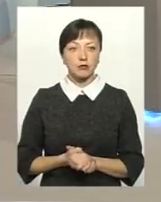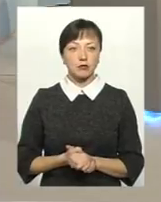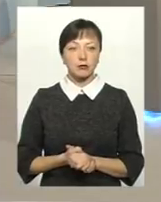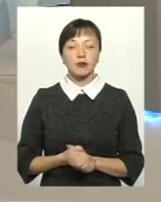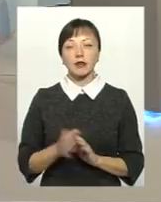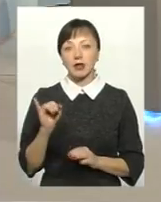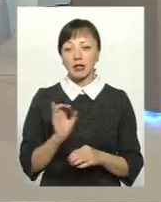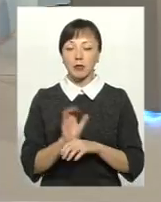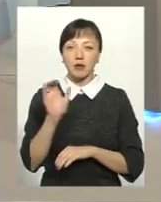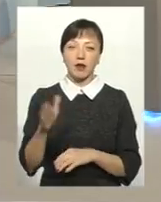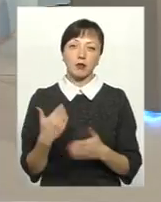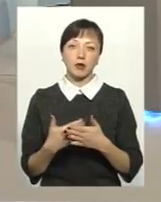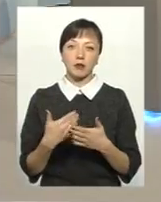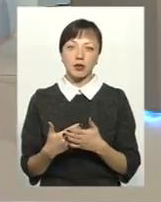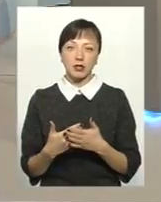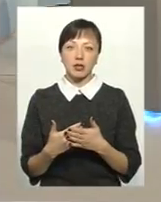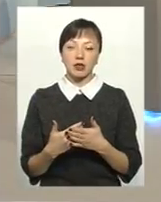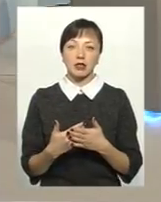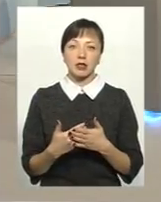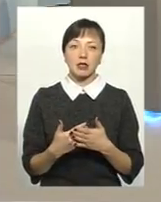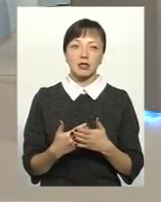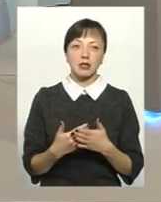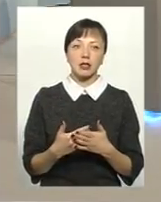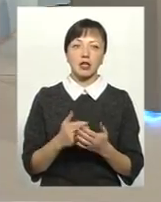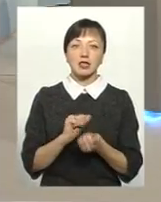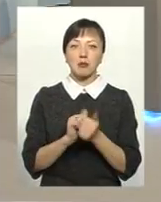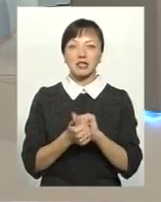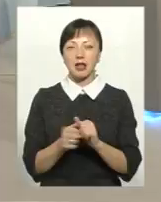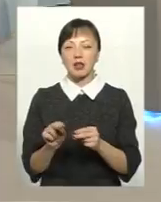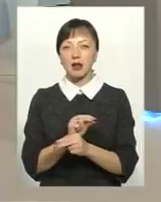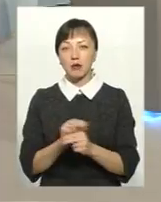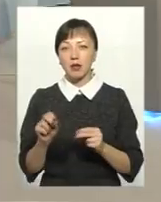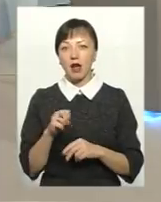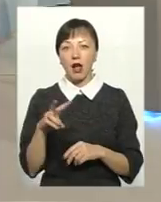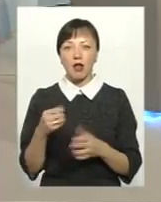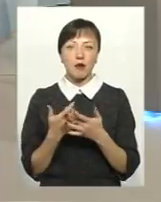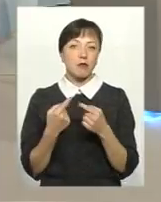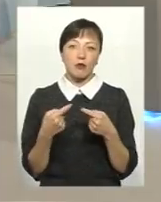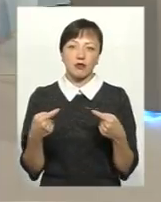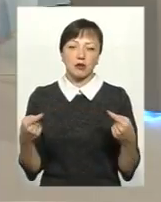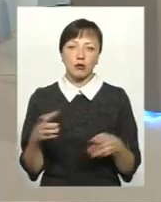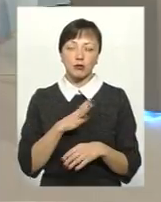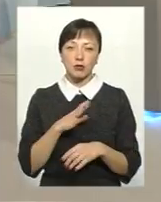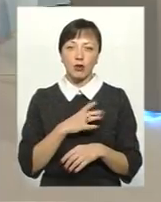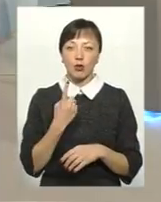І переправляємо там на ЗПТ, це замісна терапія, але ну по-всякому,